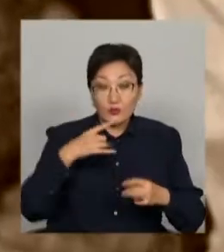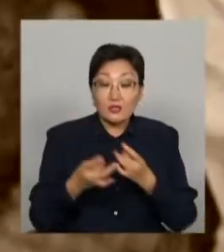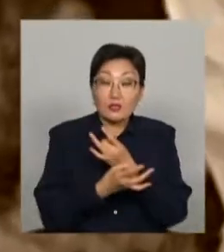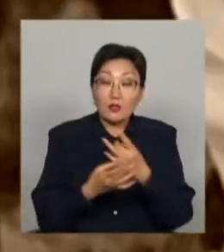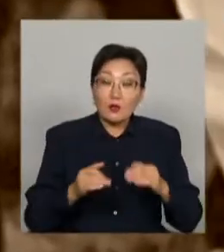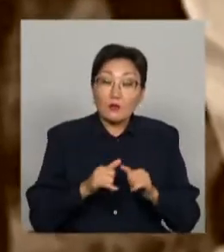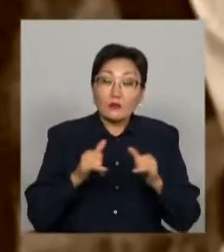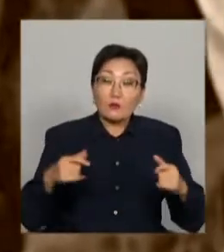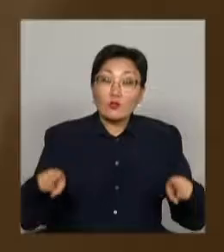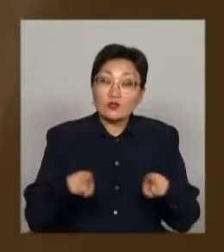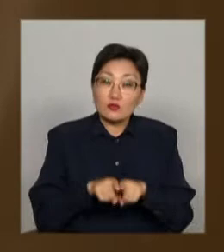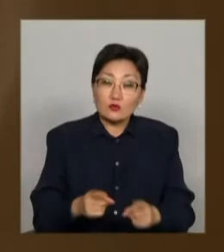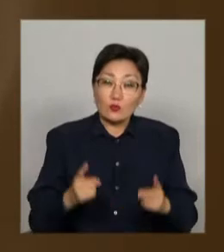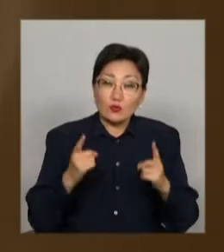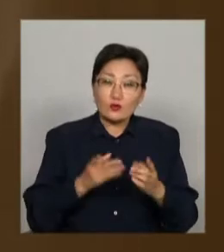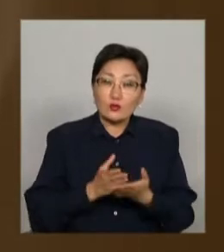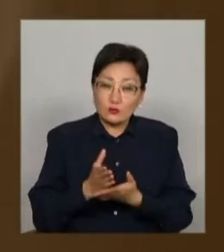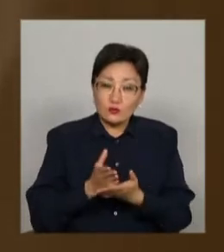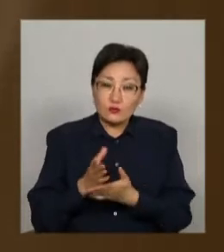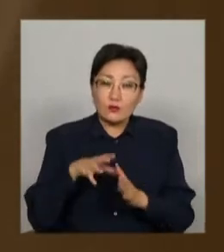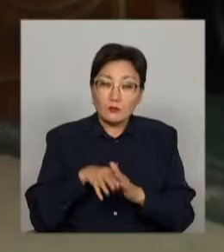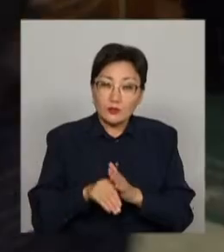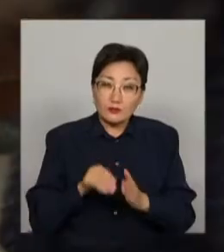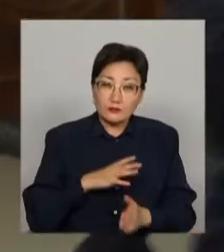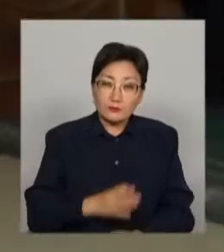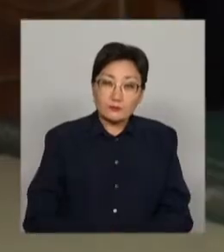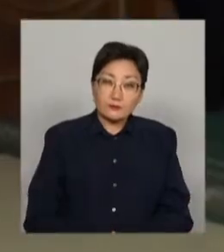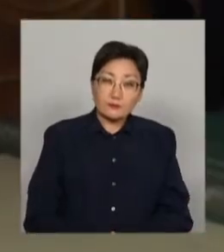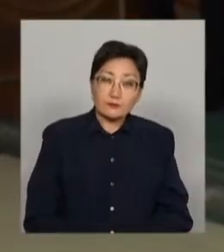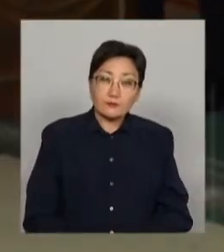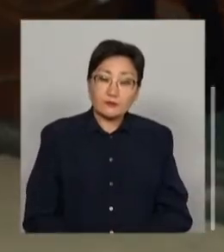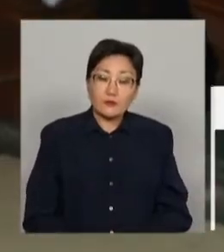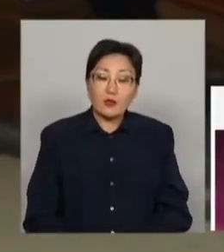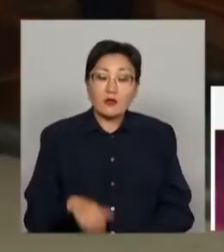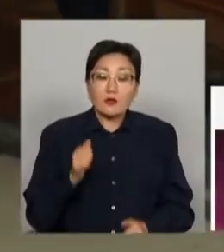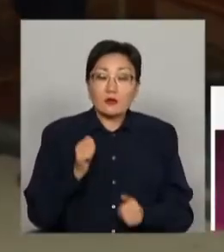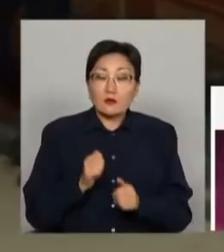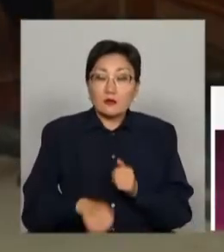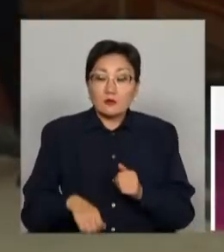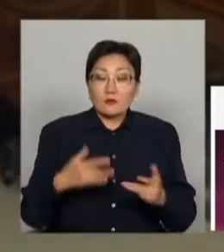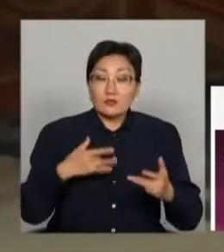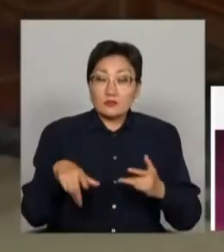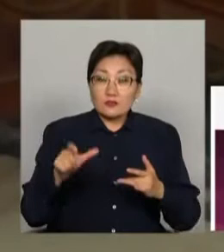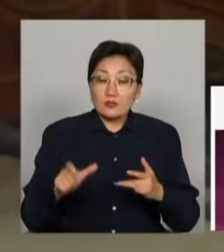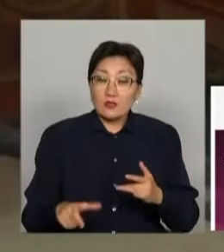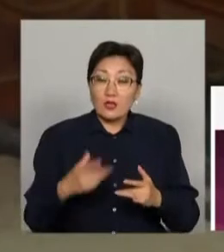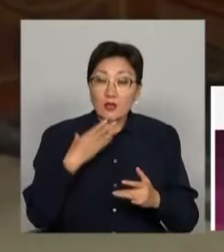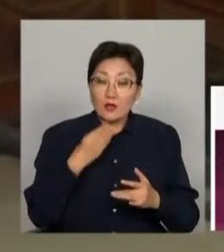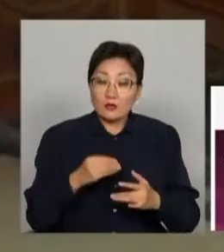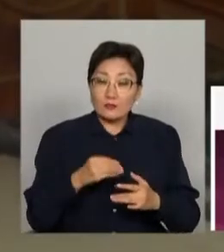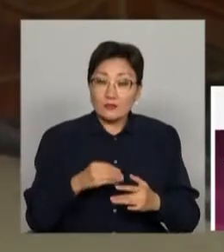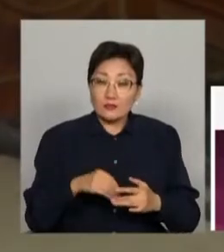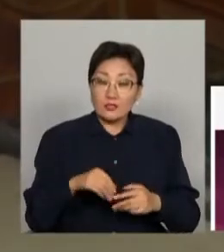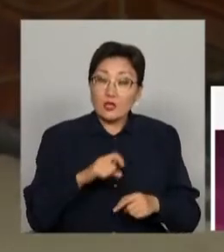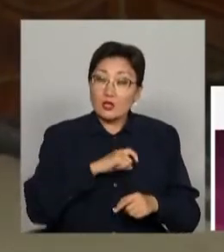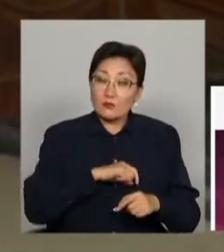дамуына осылайша өлшеусіз үлес қосып кетті. Әр өнерпаздың өзінің адами қасиеті сахнада қай